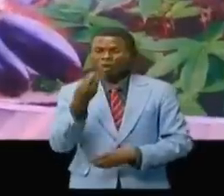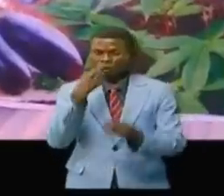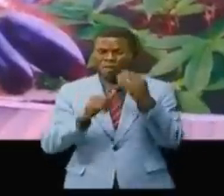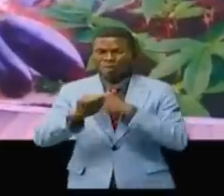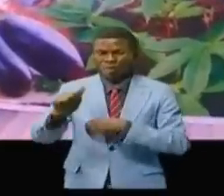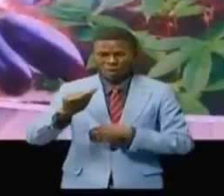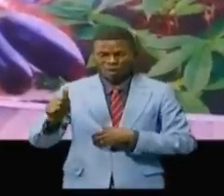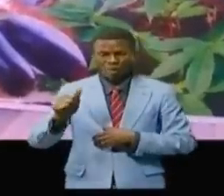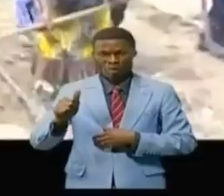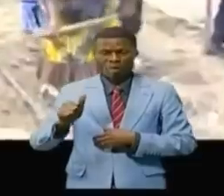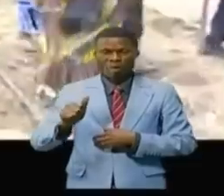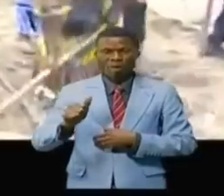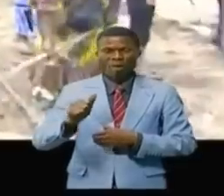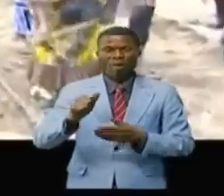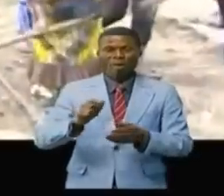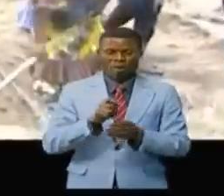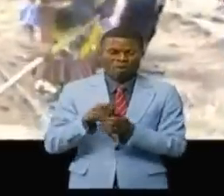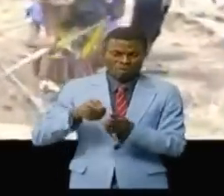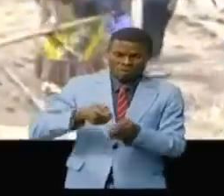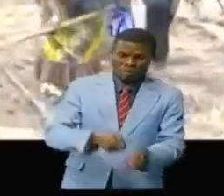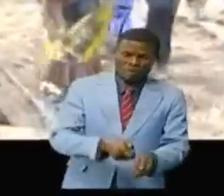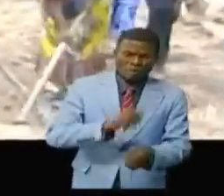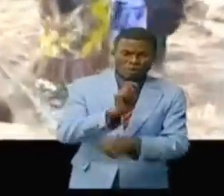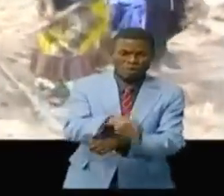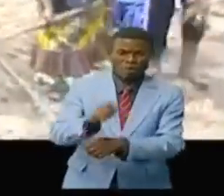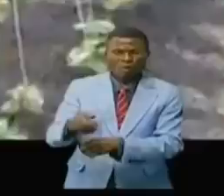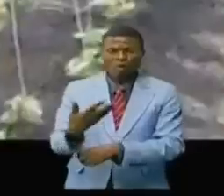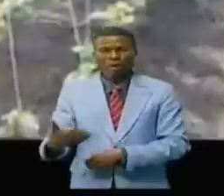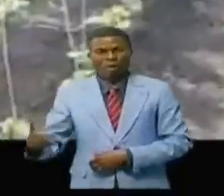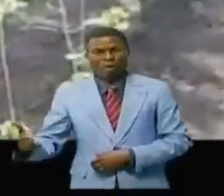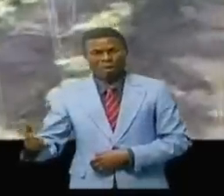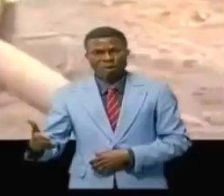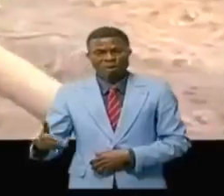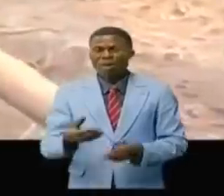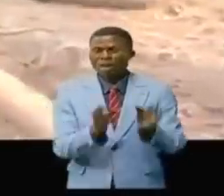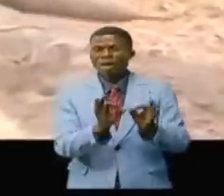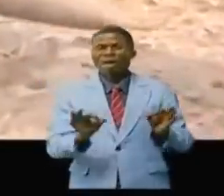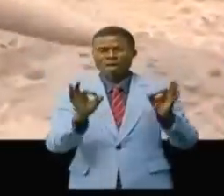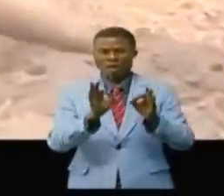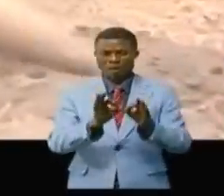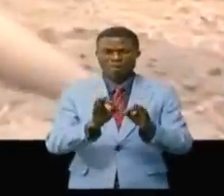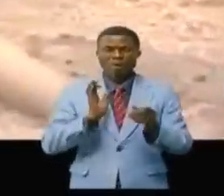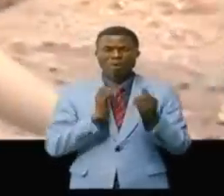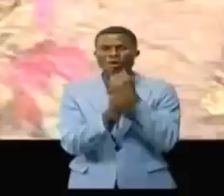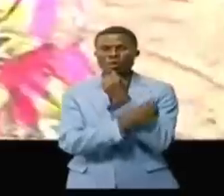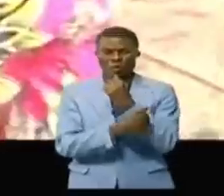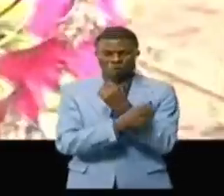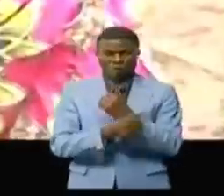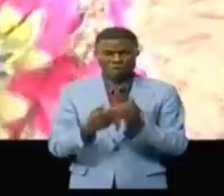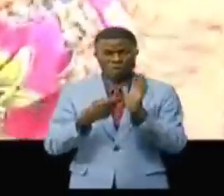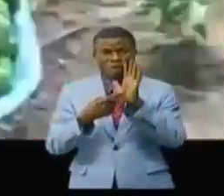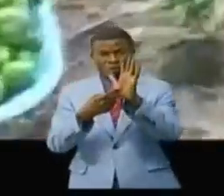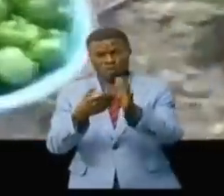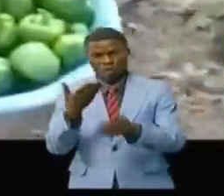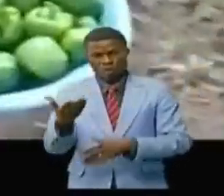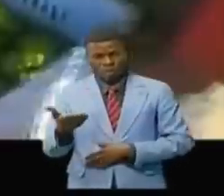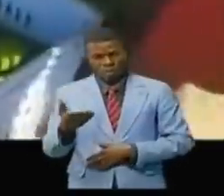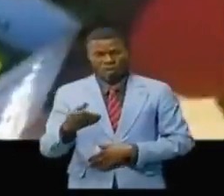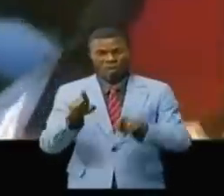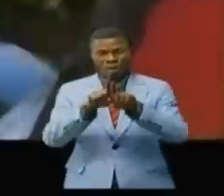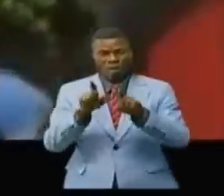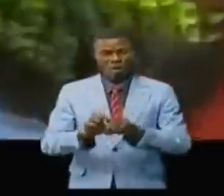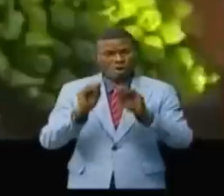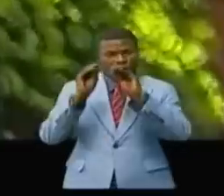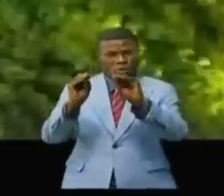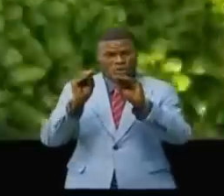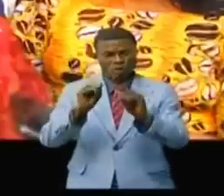ont eu à planter certains produits de première nécessité de notre pays que vous avez vu. Pendant cette période, nous les avons aussi appris